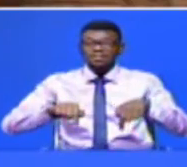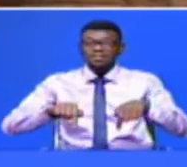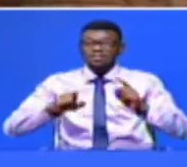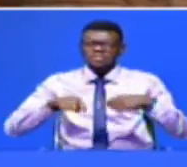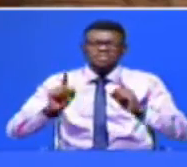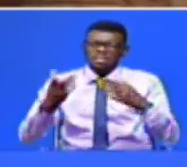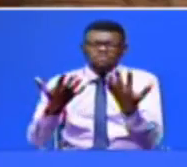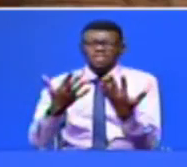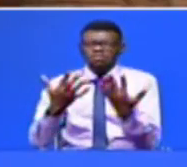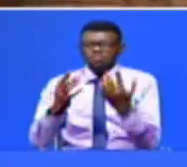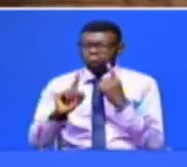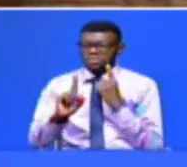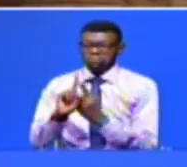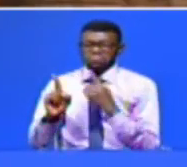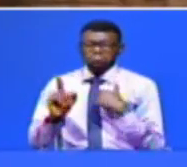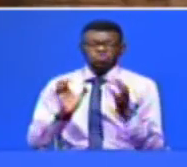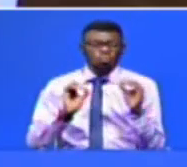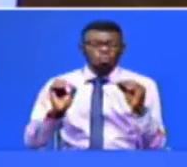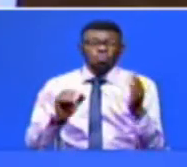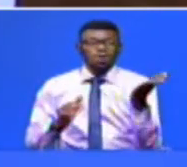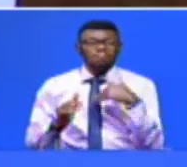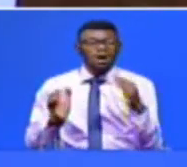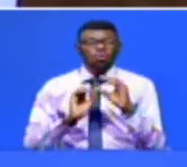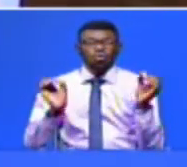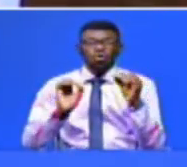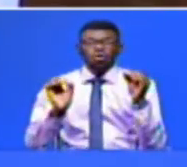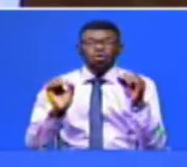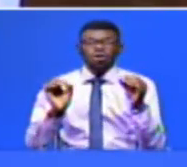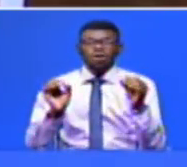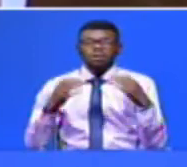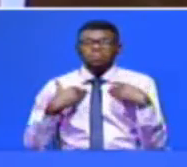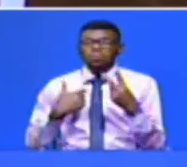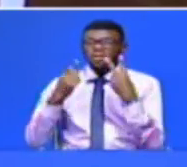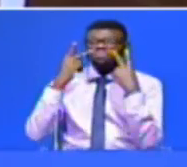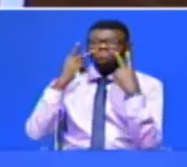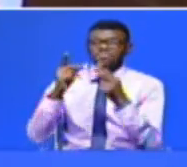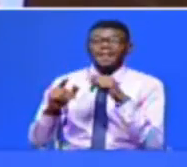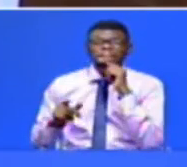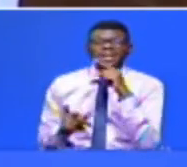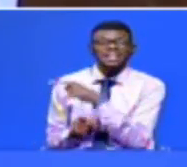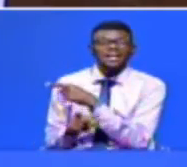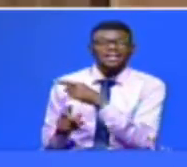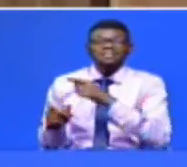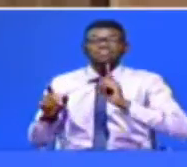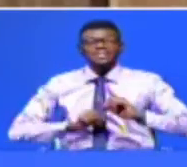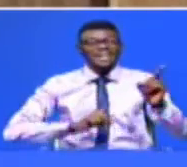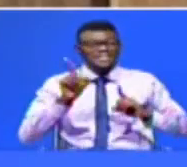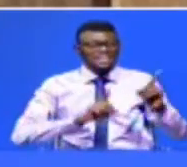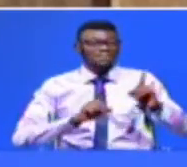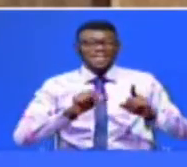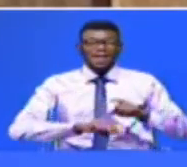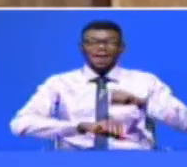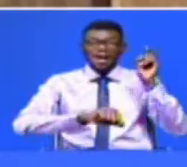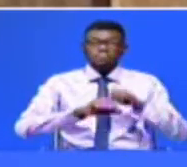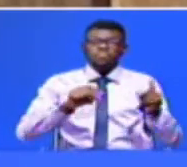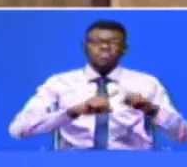hakunikuta na hakurudi. Kulingana na walomuona mzee Patrick, alikuwa safiri hadi mjini Embu, ila